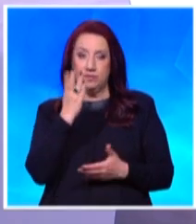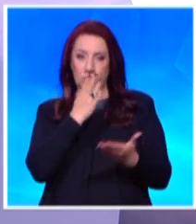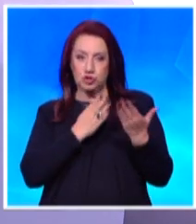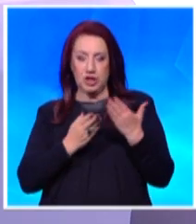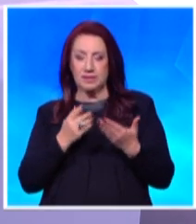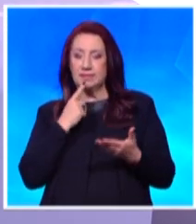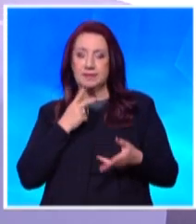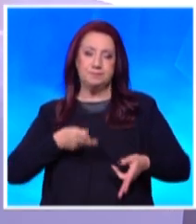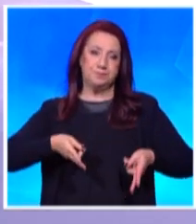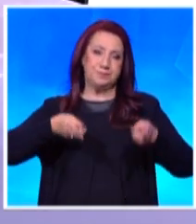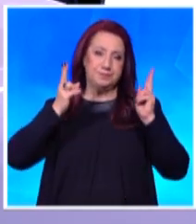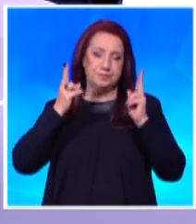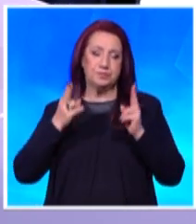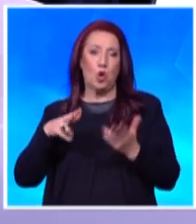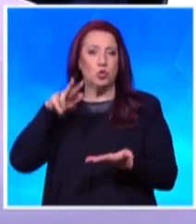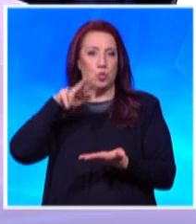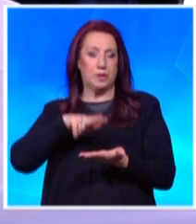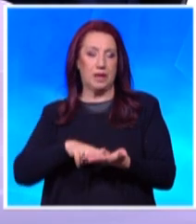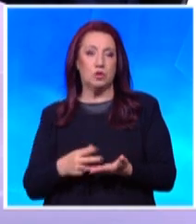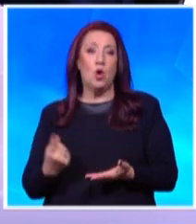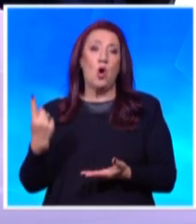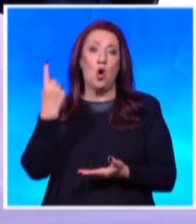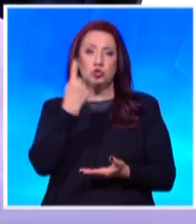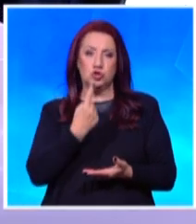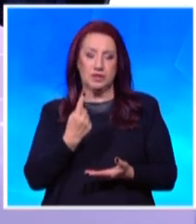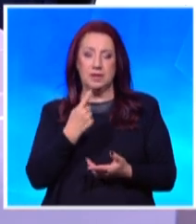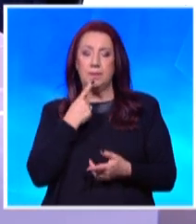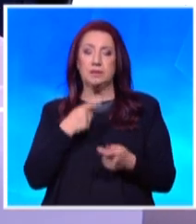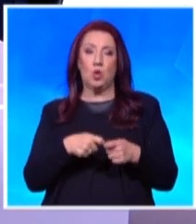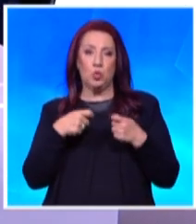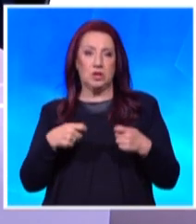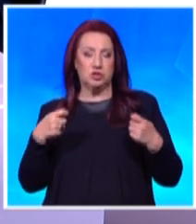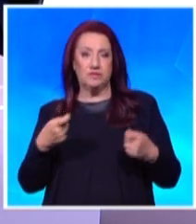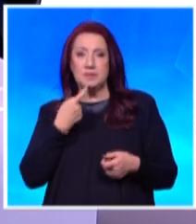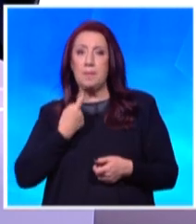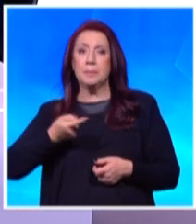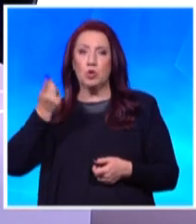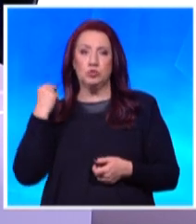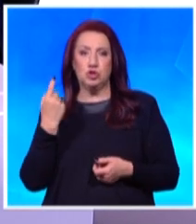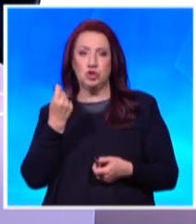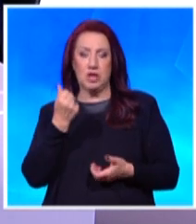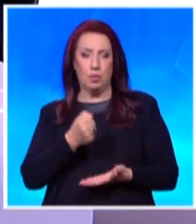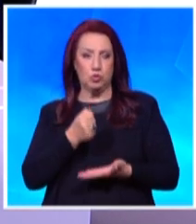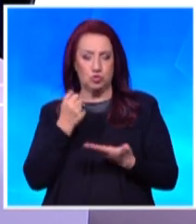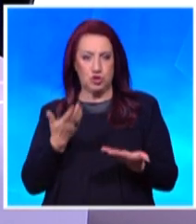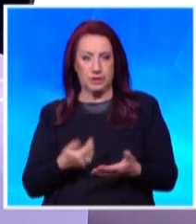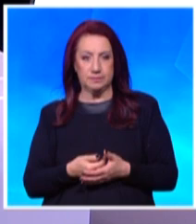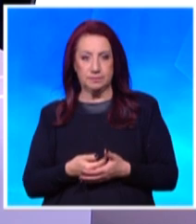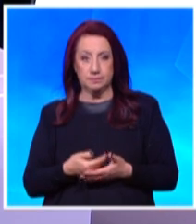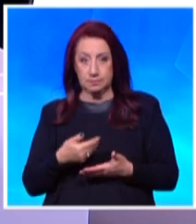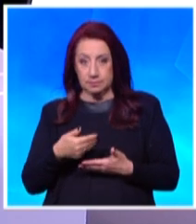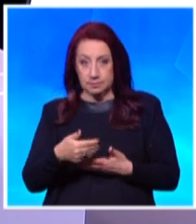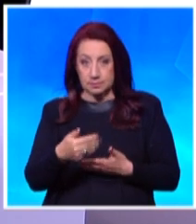удължаване на миналогодишния бюджет. Какви разплащания са приоритети, кои ще останат на втори план? Всъщност за един месец това нещо може